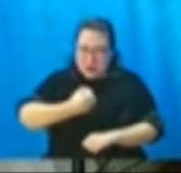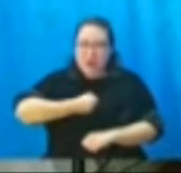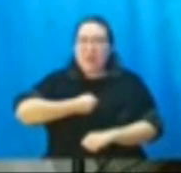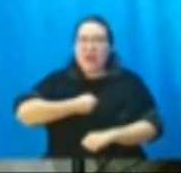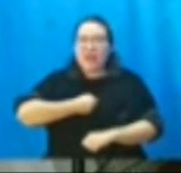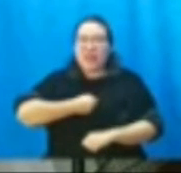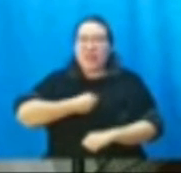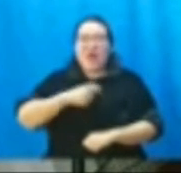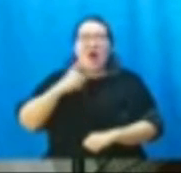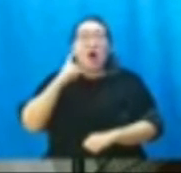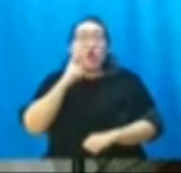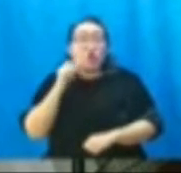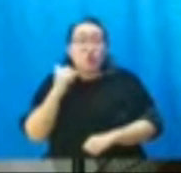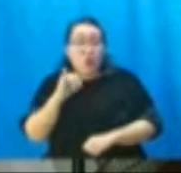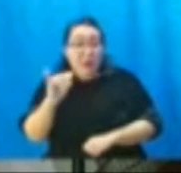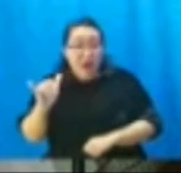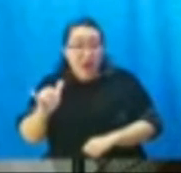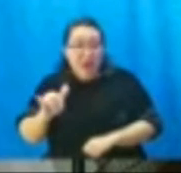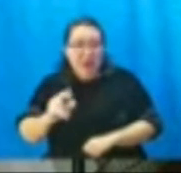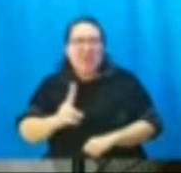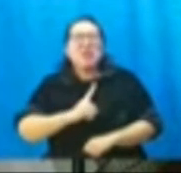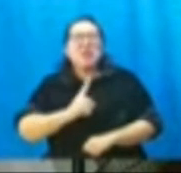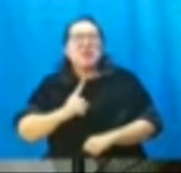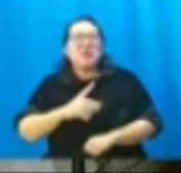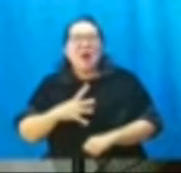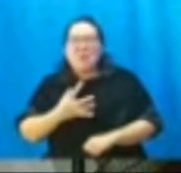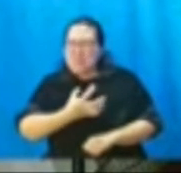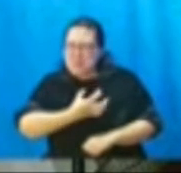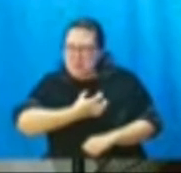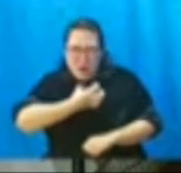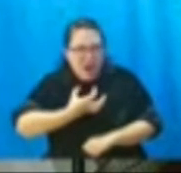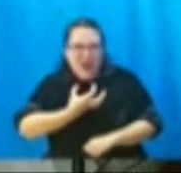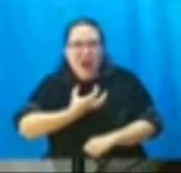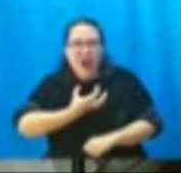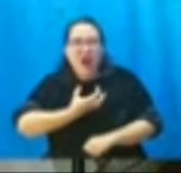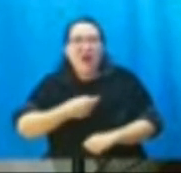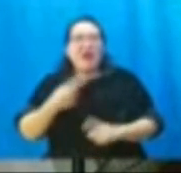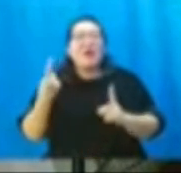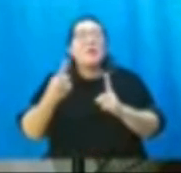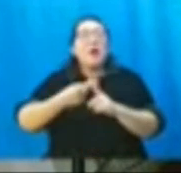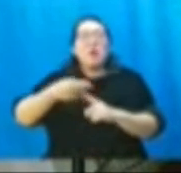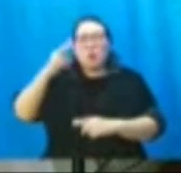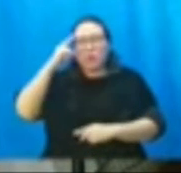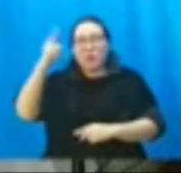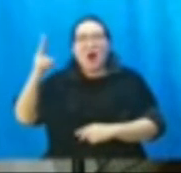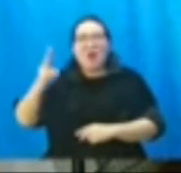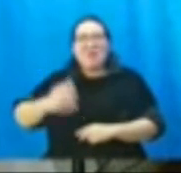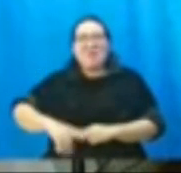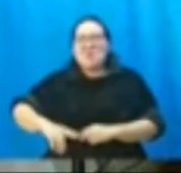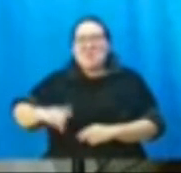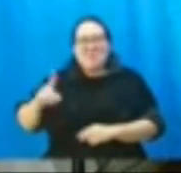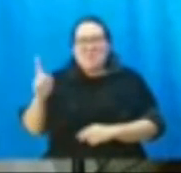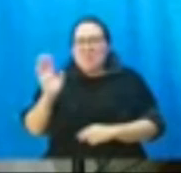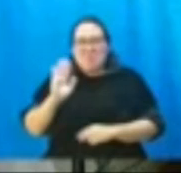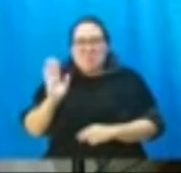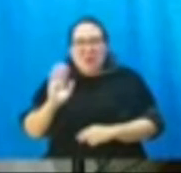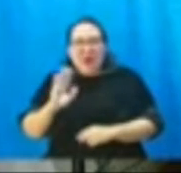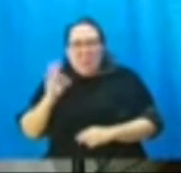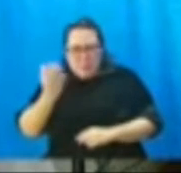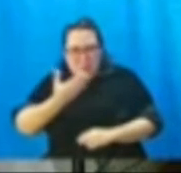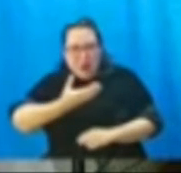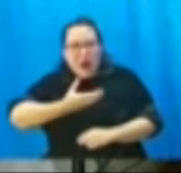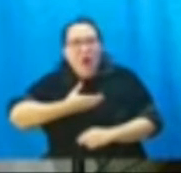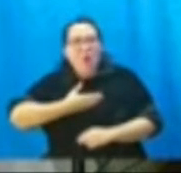Hai sudah gomel kanan kiri Hai mogok ini mogok itu tidak mau lagi ke gereja